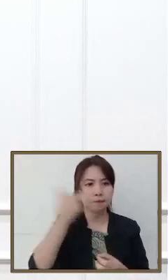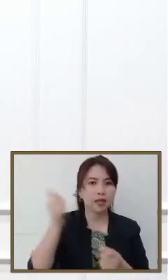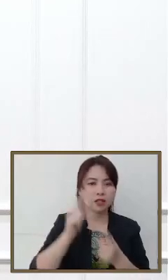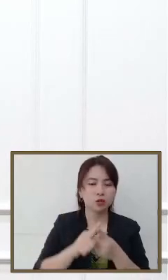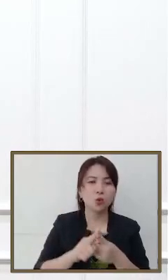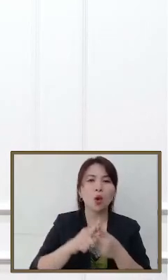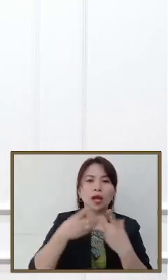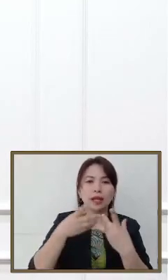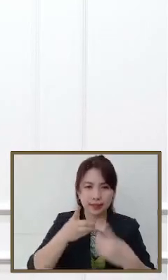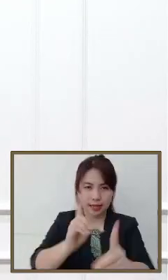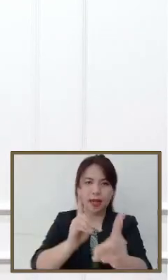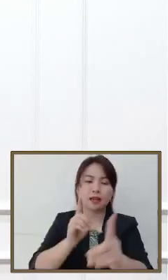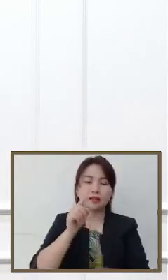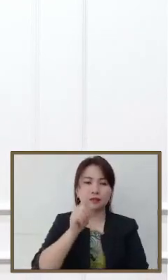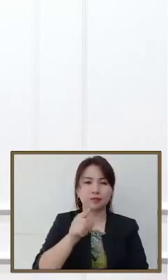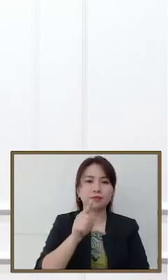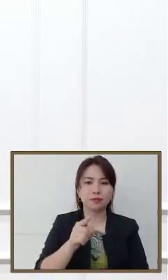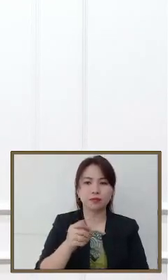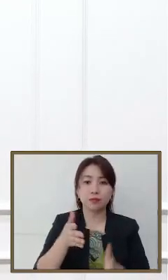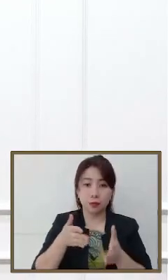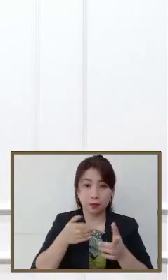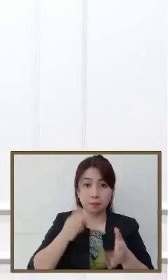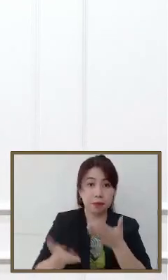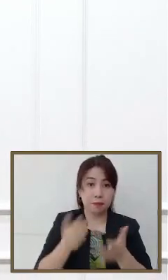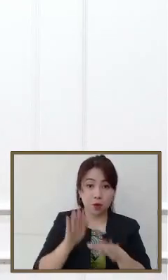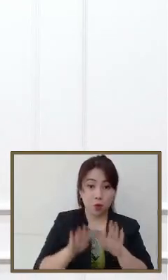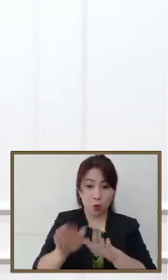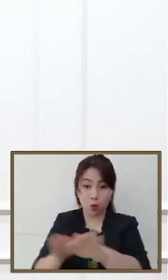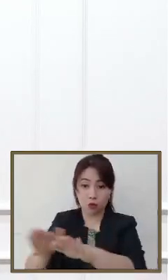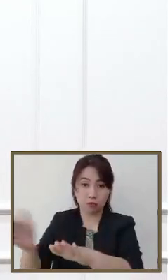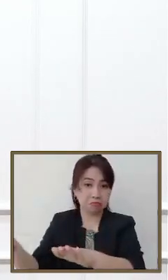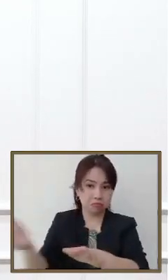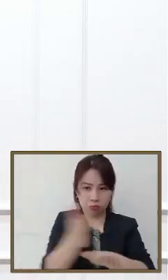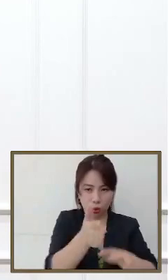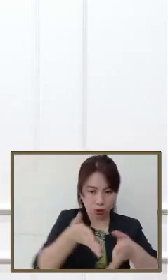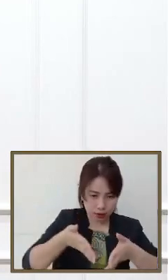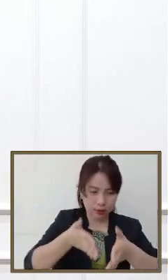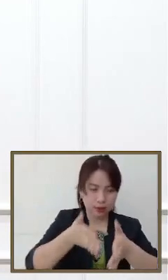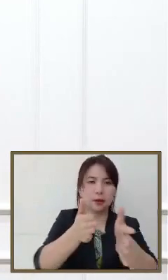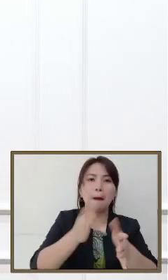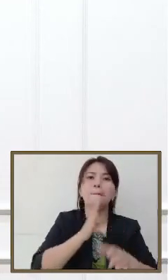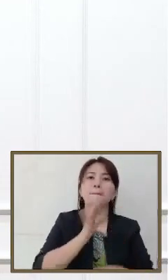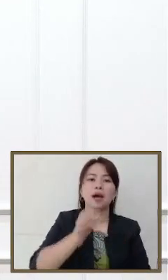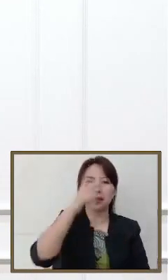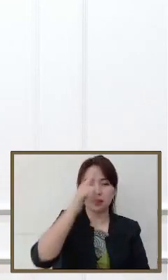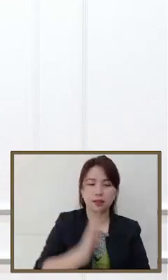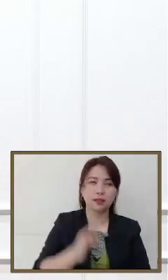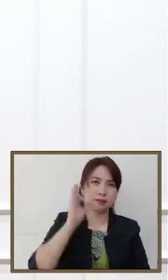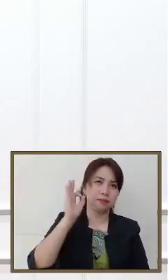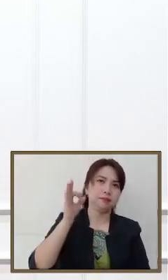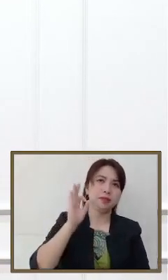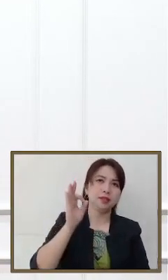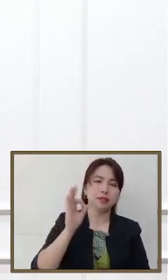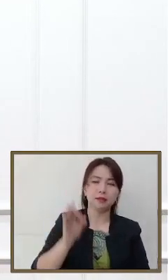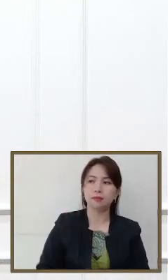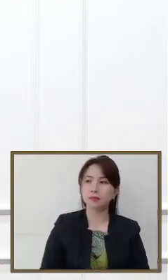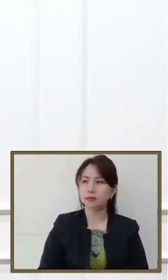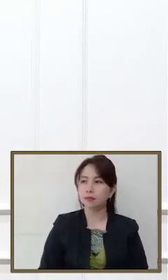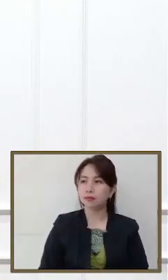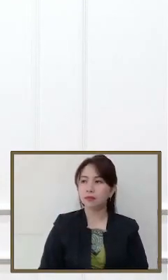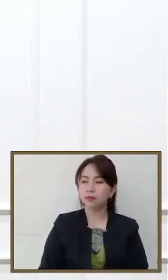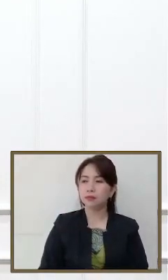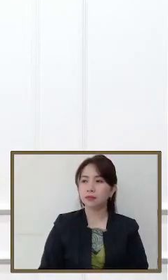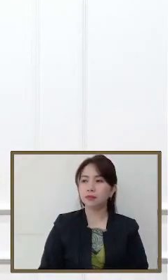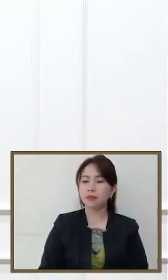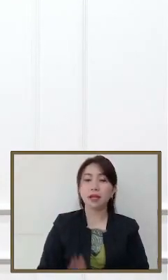diyan mapapahamak ka diyan Dito ka dumaan dito dito dito sa pamamagita ng preaching ng salita ng Diyos Amen all knowing ang Diyos